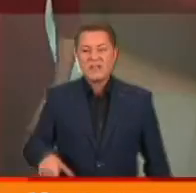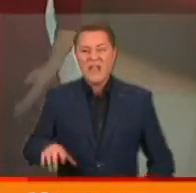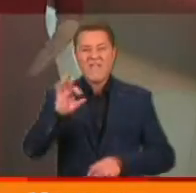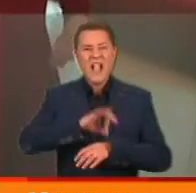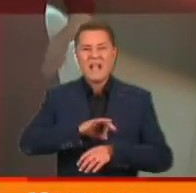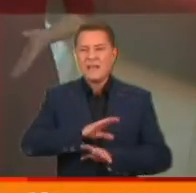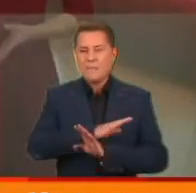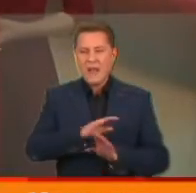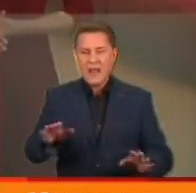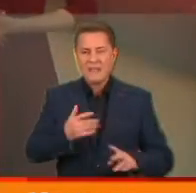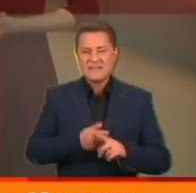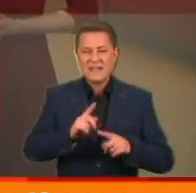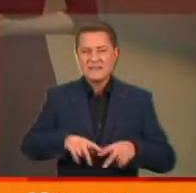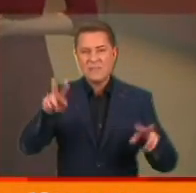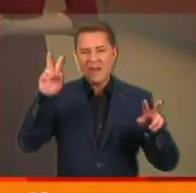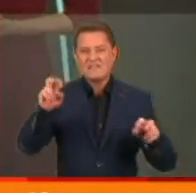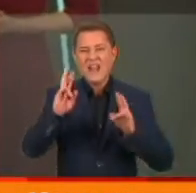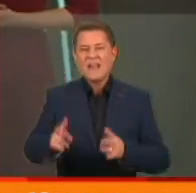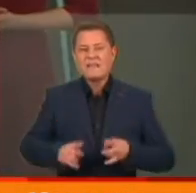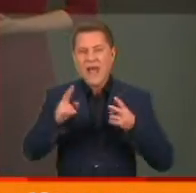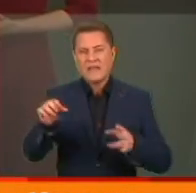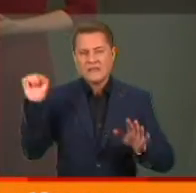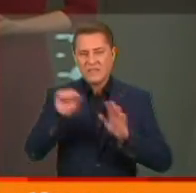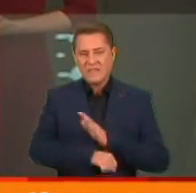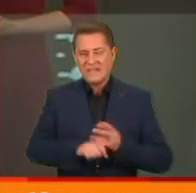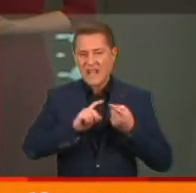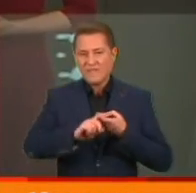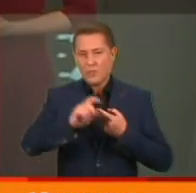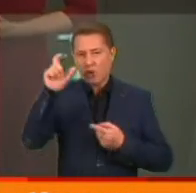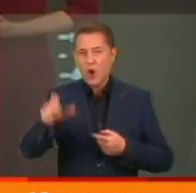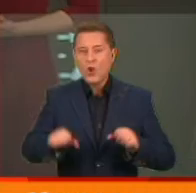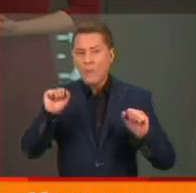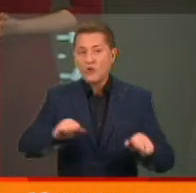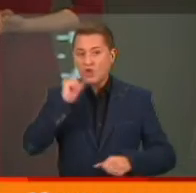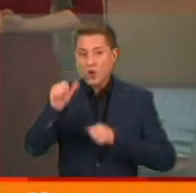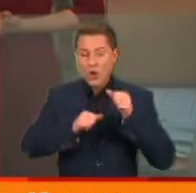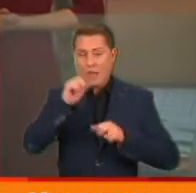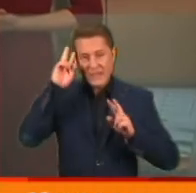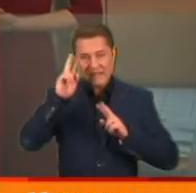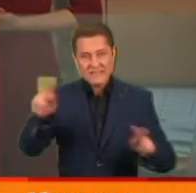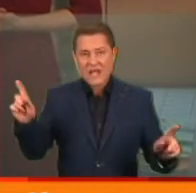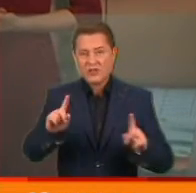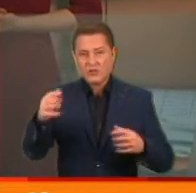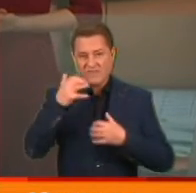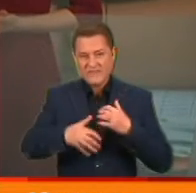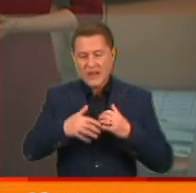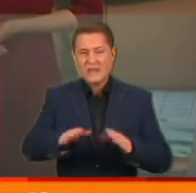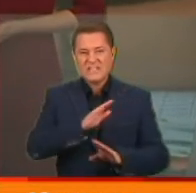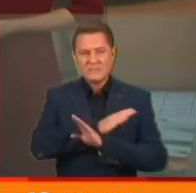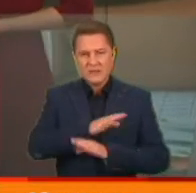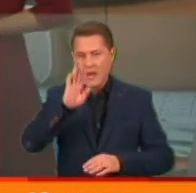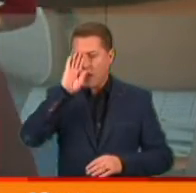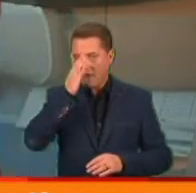боліє. За це його прозвали «лагідний вбивця». Інфікована людина може роками і гадки не мати, що всередині ховається смертельний